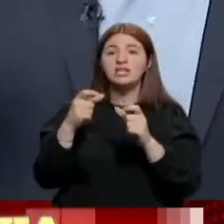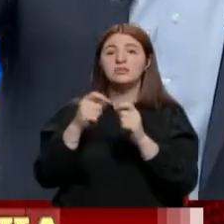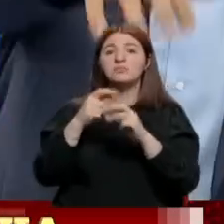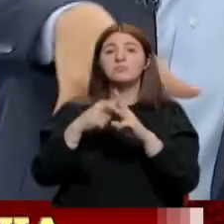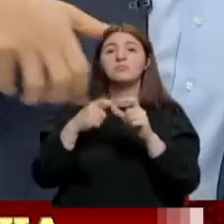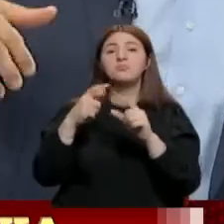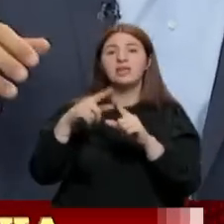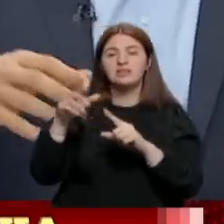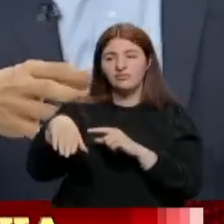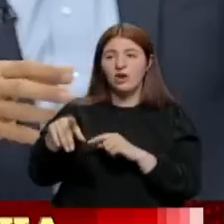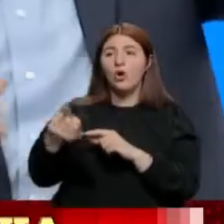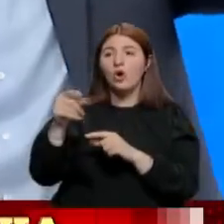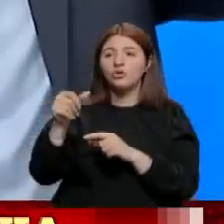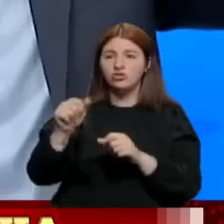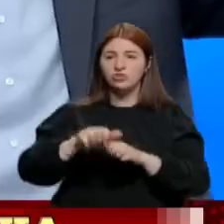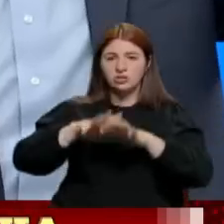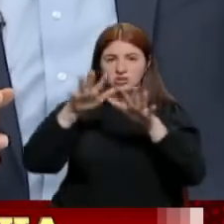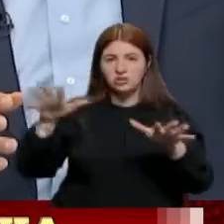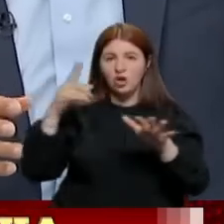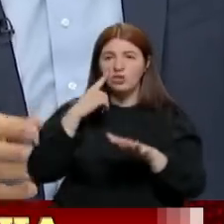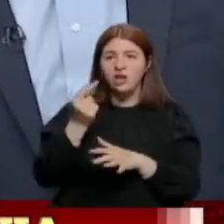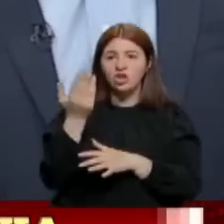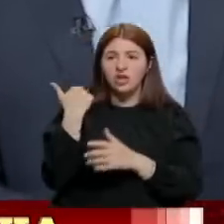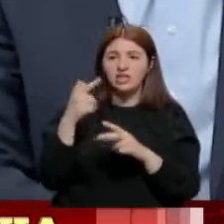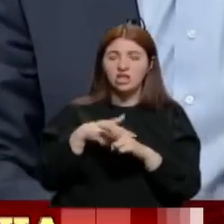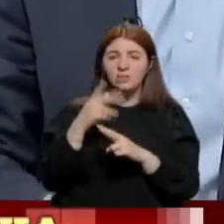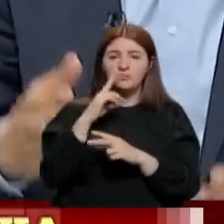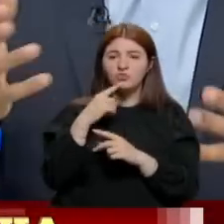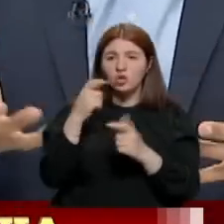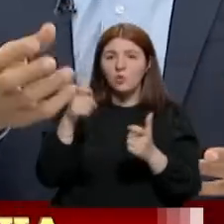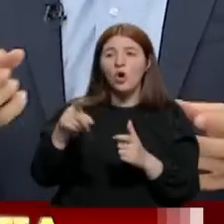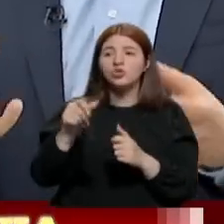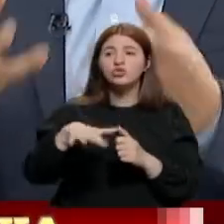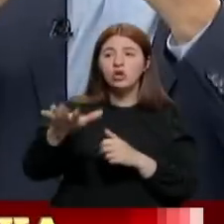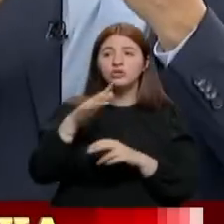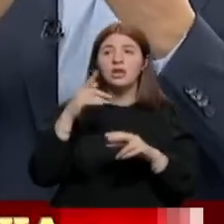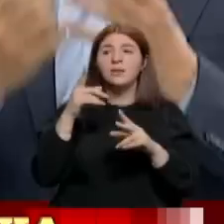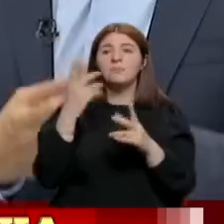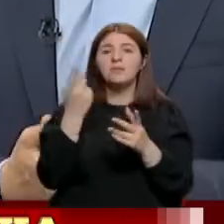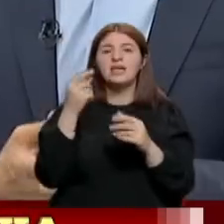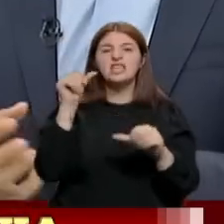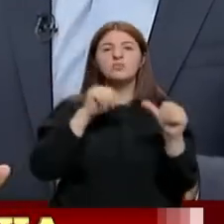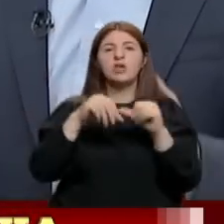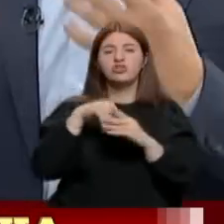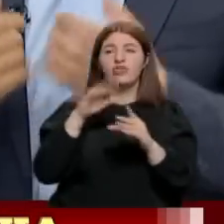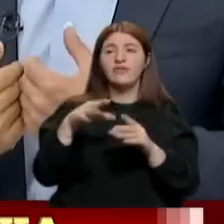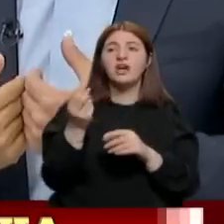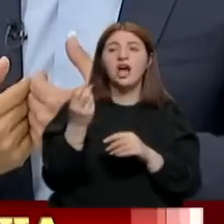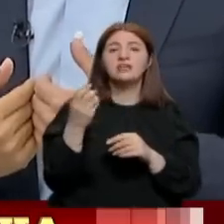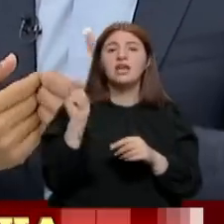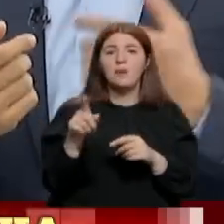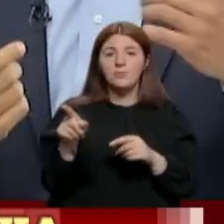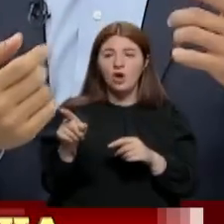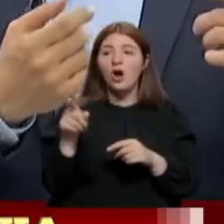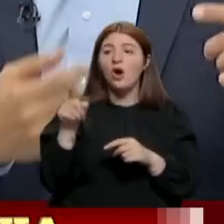binalar. Şimdi kepçelerle daldığınız zaman o toz havaya yayılıyor ya, az önce Yeşim Hanım bölgeden bildirdi. O toz asbestli bir toz ve kanser yapan bir